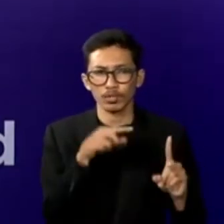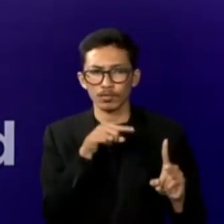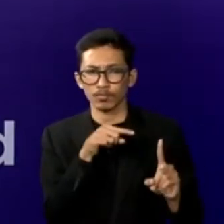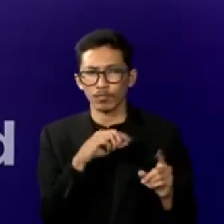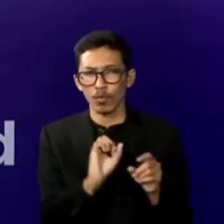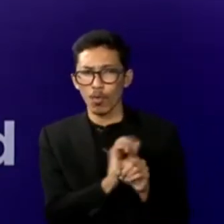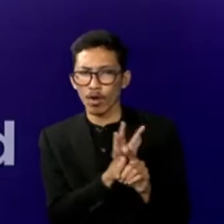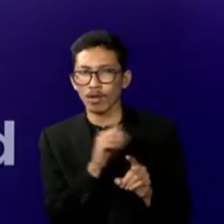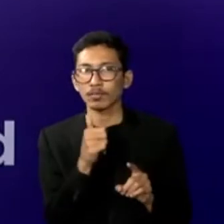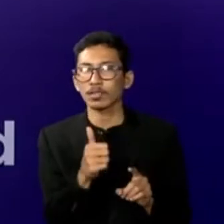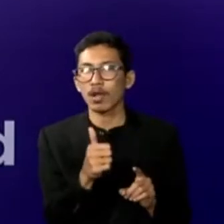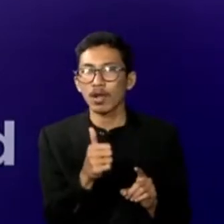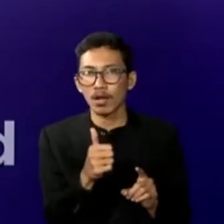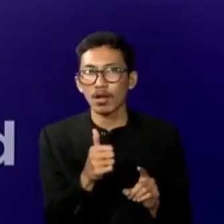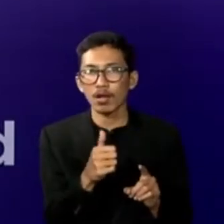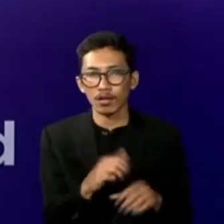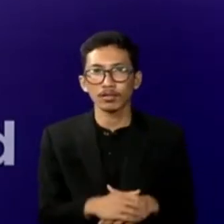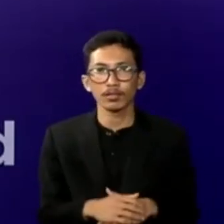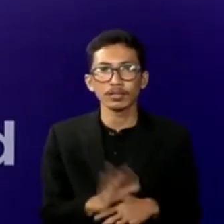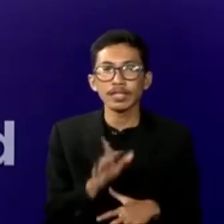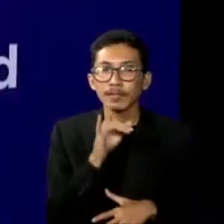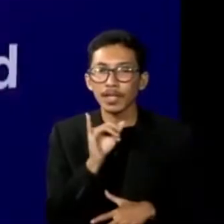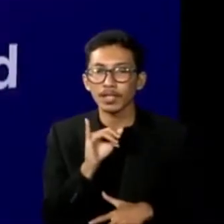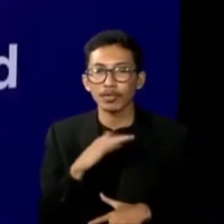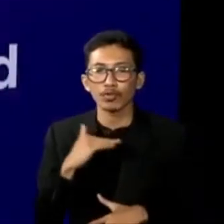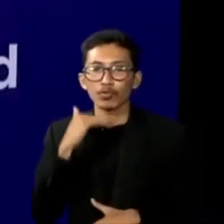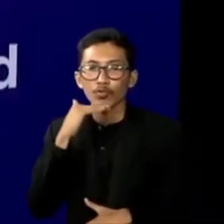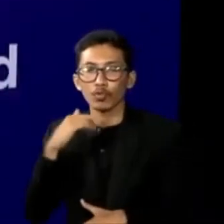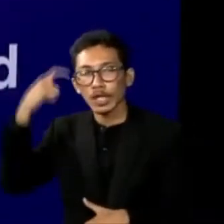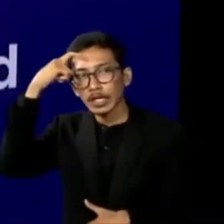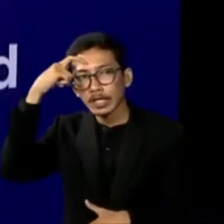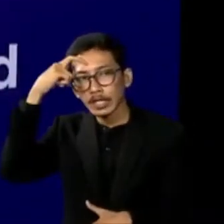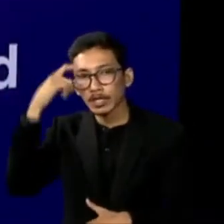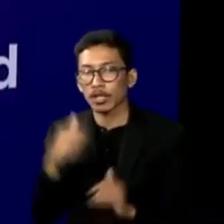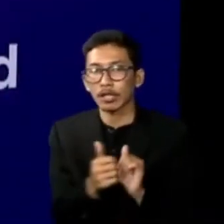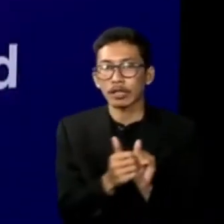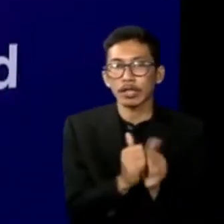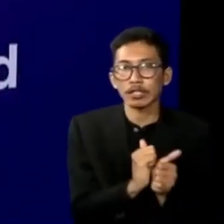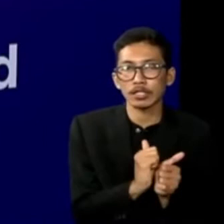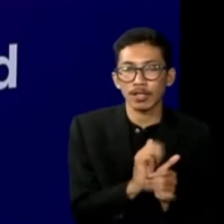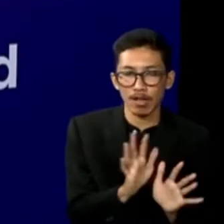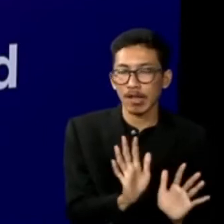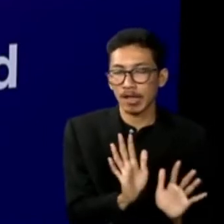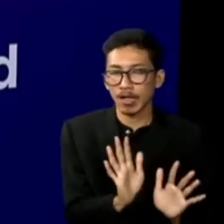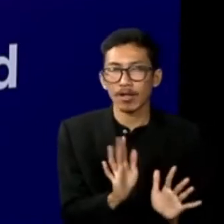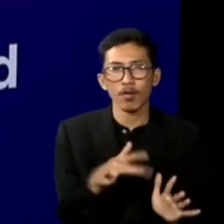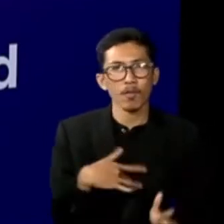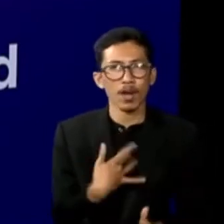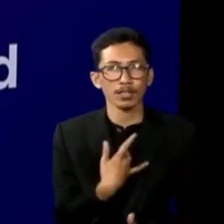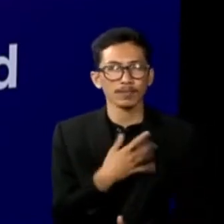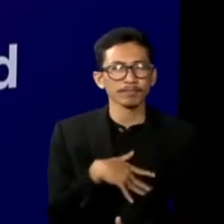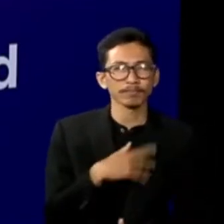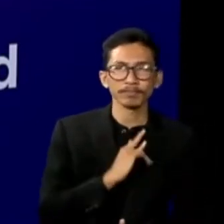kofit jadi jangan tunggu ada gejala dulu baru bersedia untuk detection yellow sudah merasa nggak enak ya